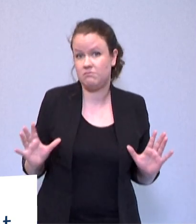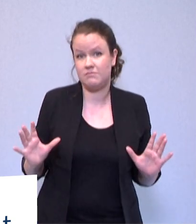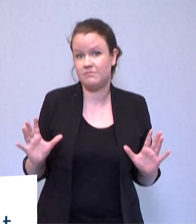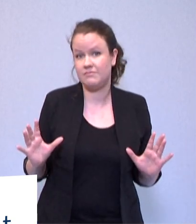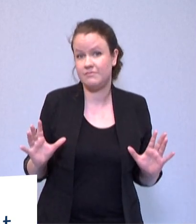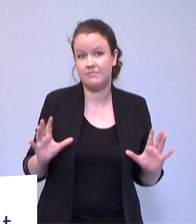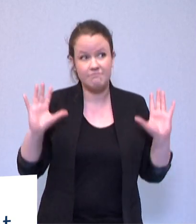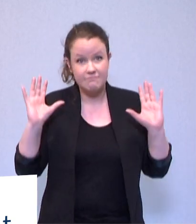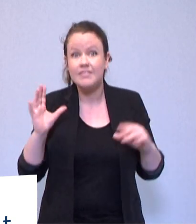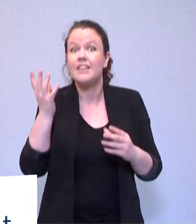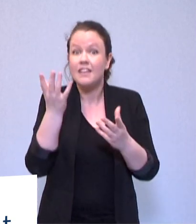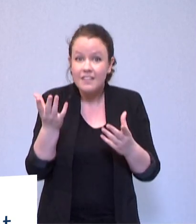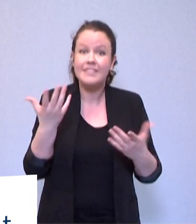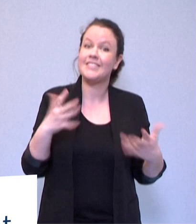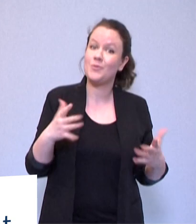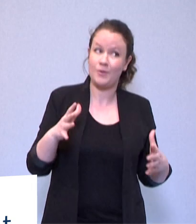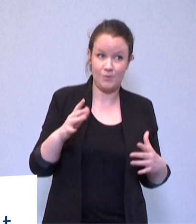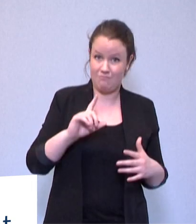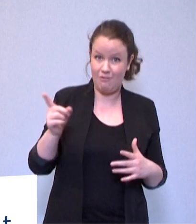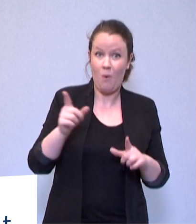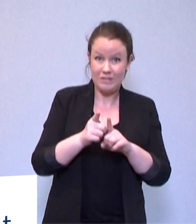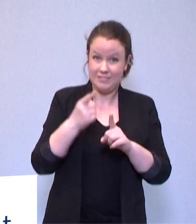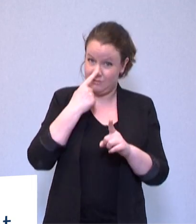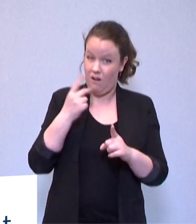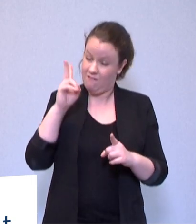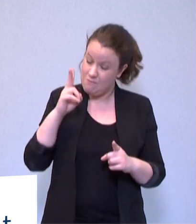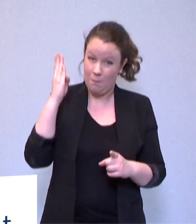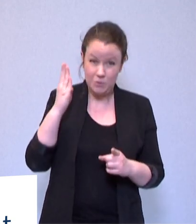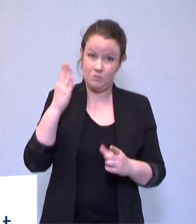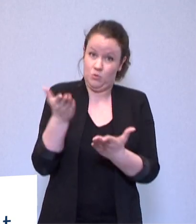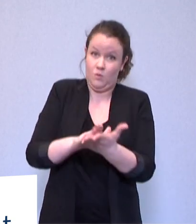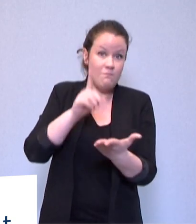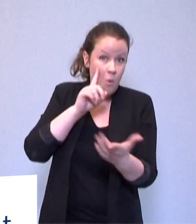par la crise sanitaire qui doit nous conduire à donner davantage de moyens de